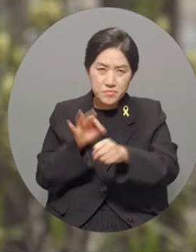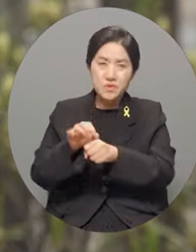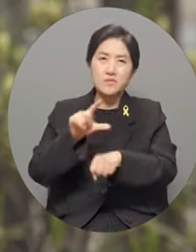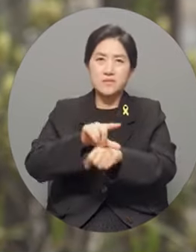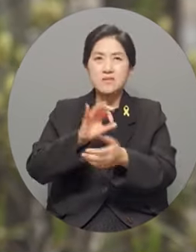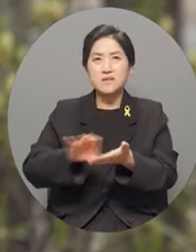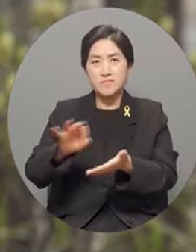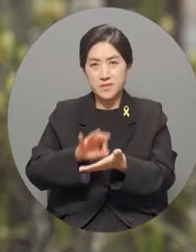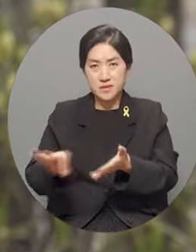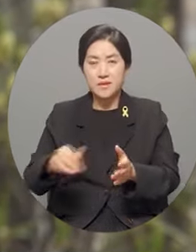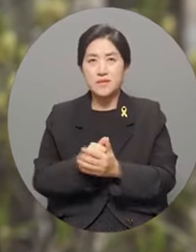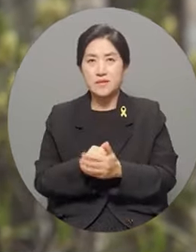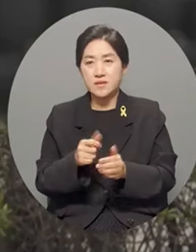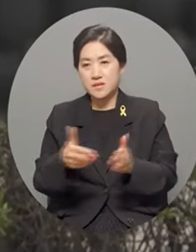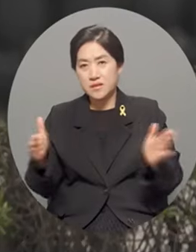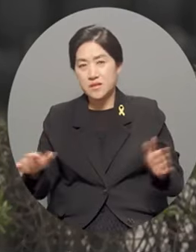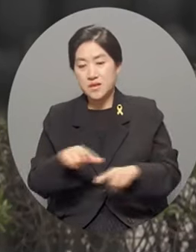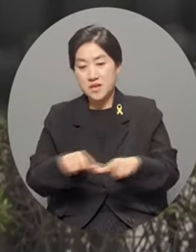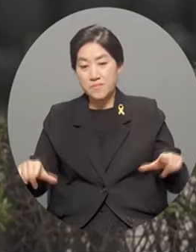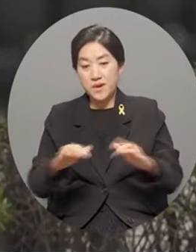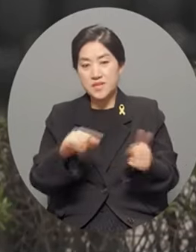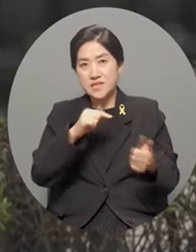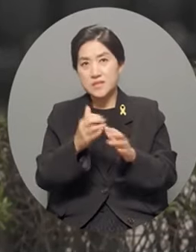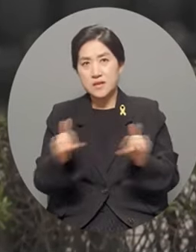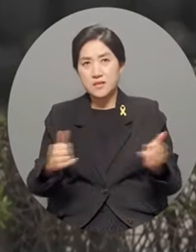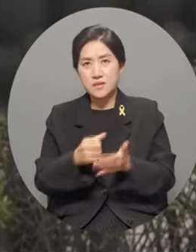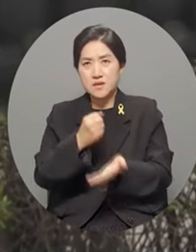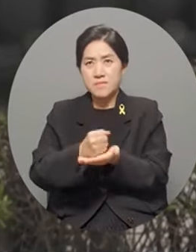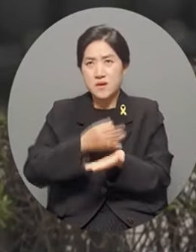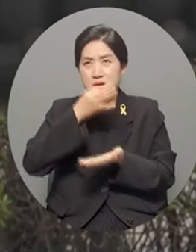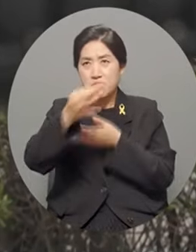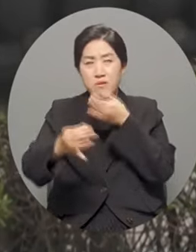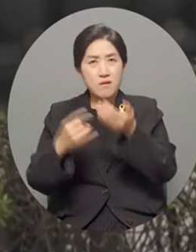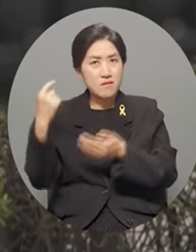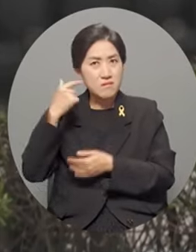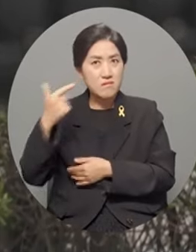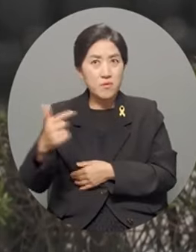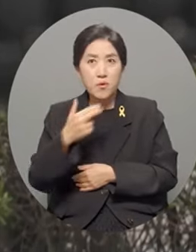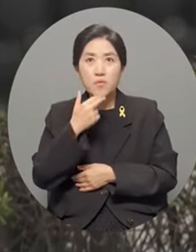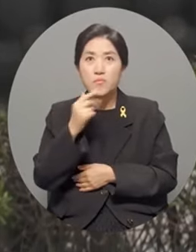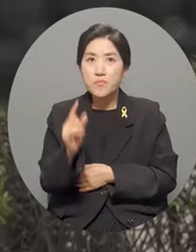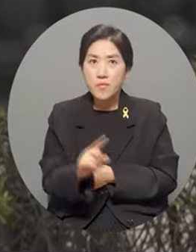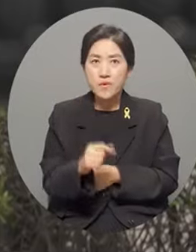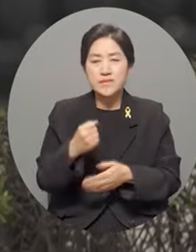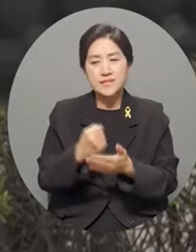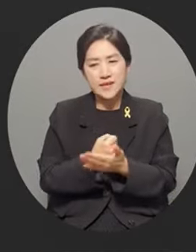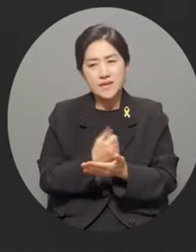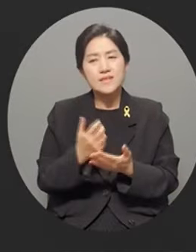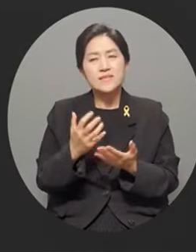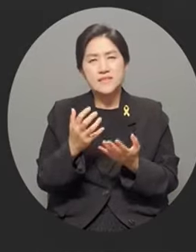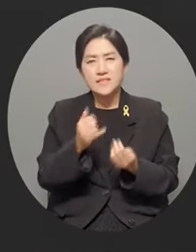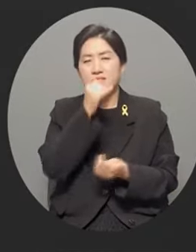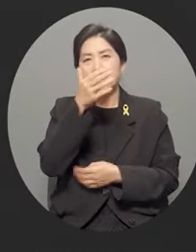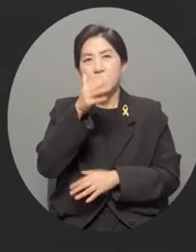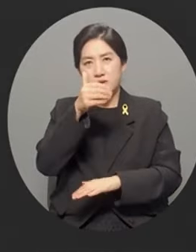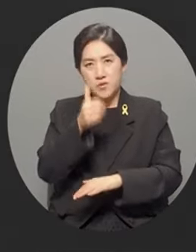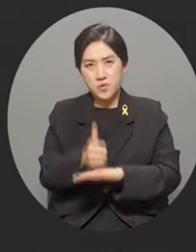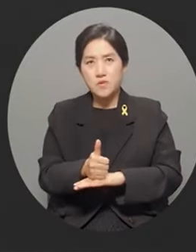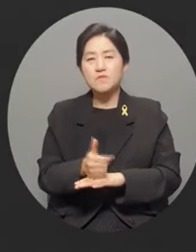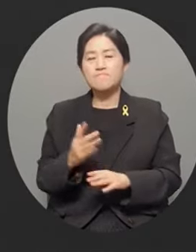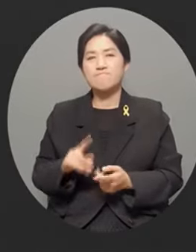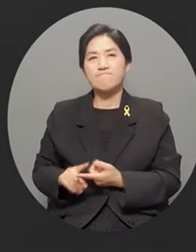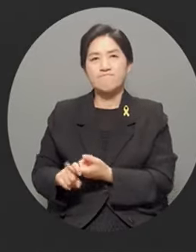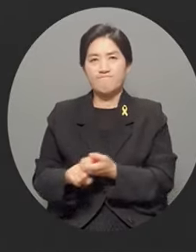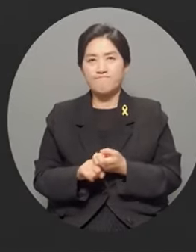보냈습니다 그동안 일반인 희생자들의 목소리가 충분히 들리지 않은 것은 아닌지 아쉬울 때도 많았지만 결론은